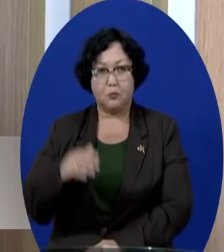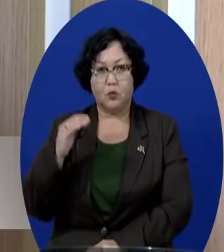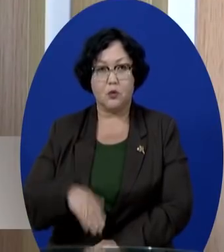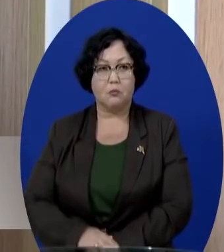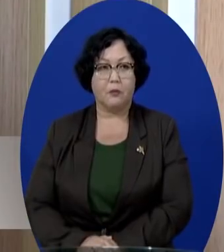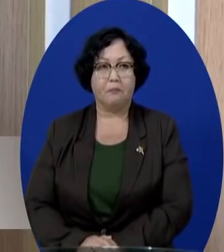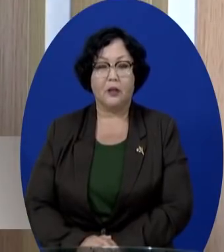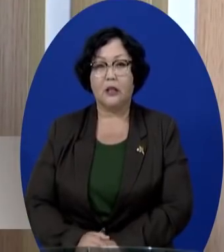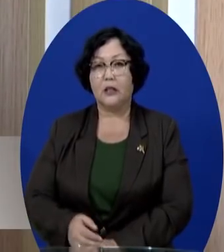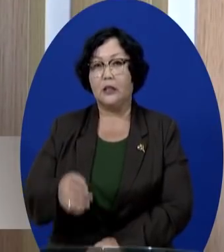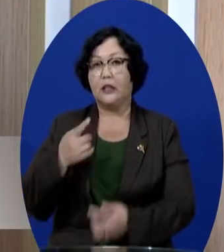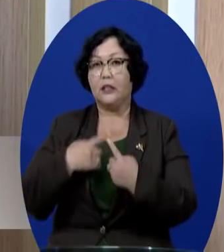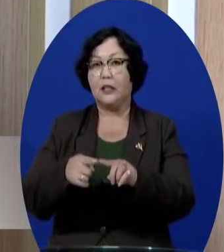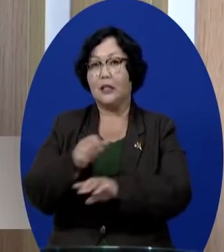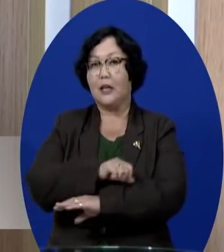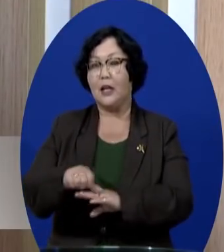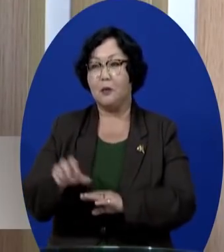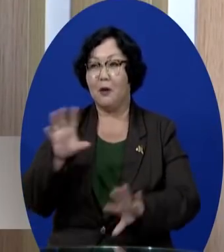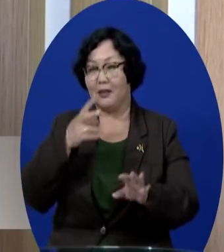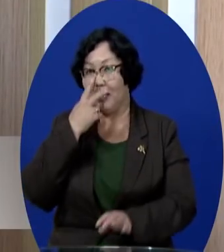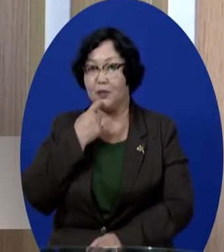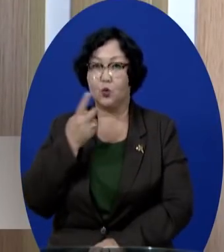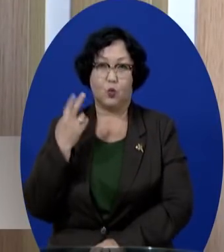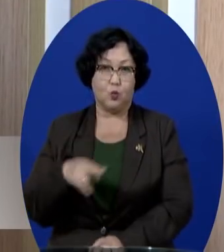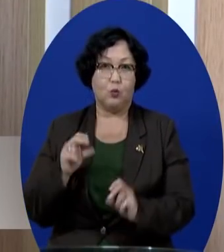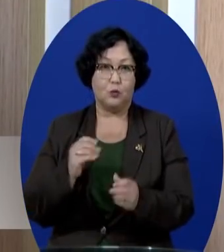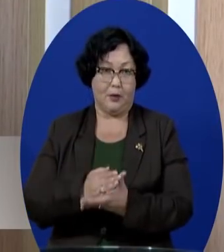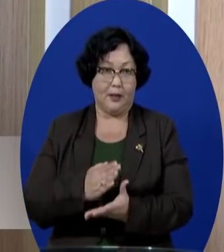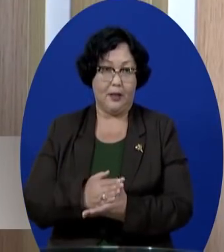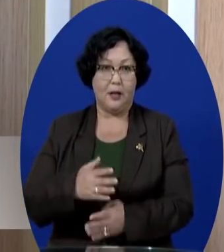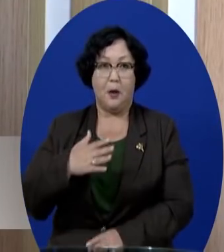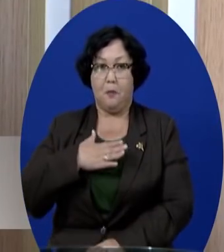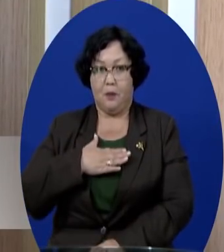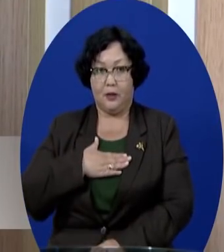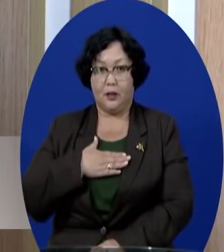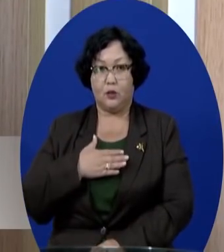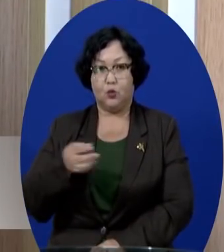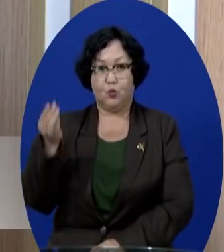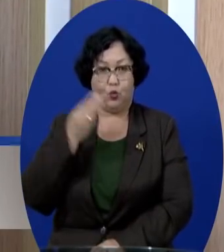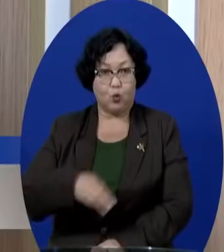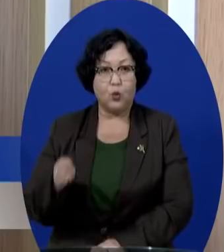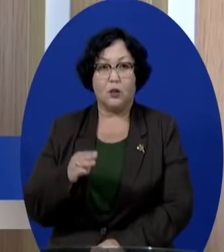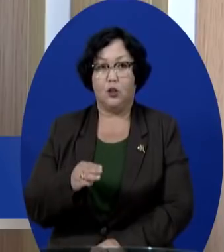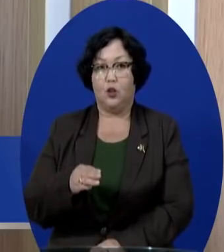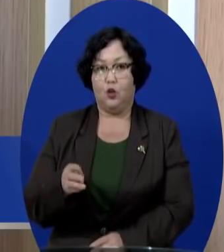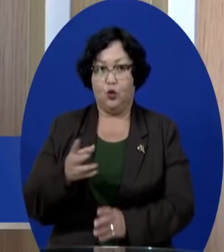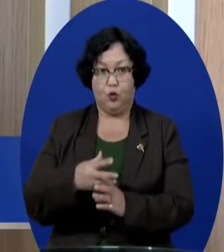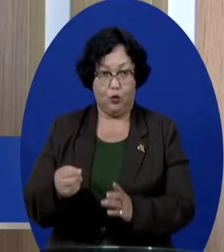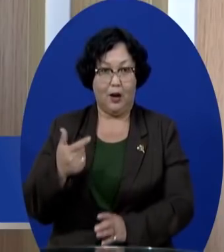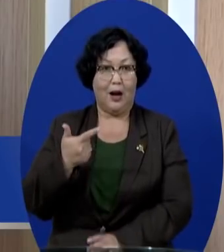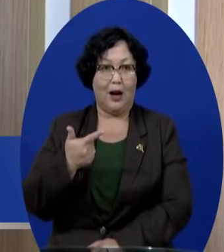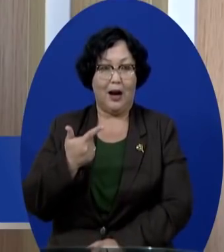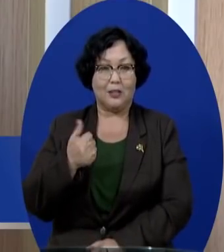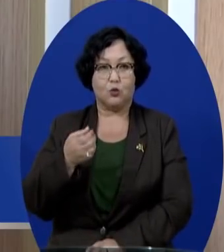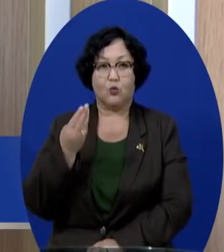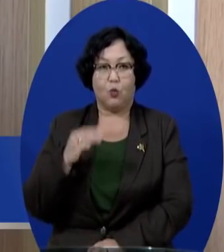Хилгайлийн нөхцөл байдал бол өндрөд байна. За яг манайх бол шууд нөлөөлж байгаа нь бол энэ ганц гашуун сухаатын